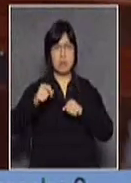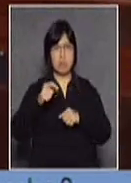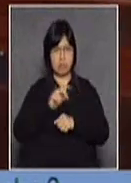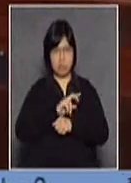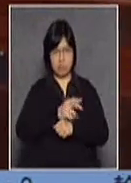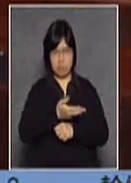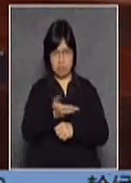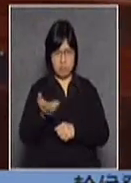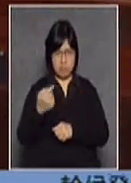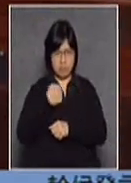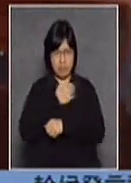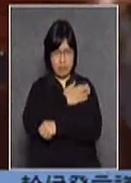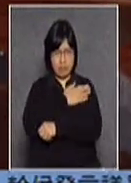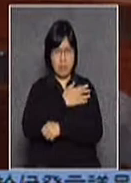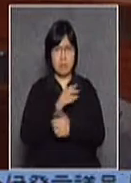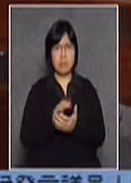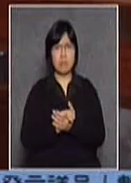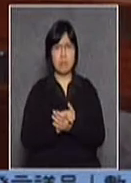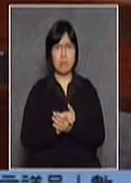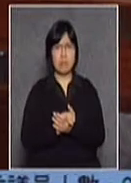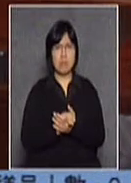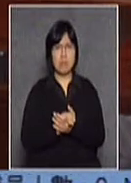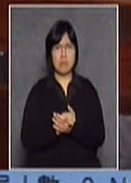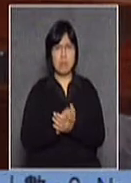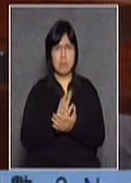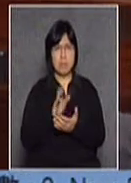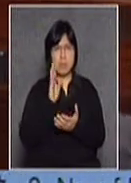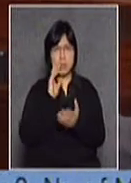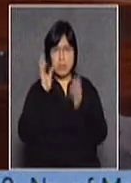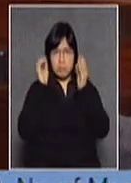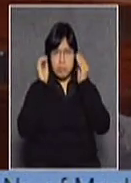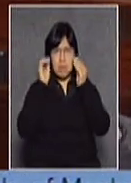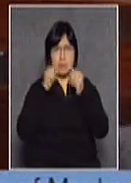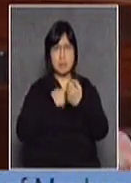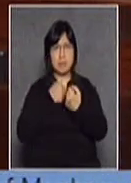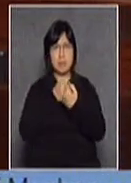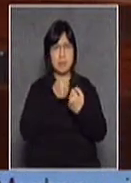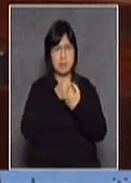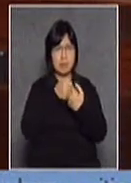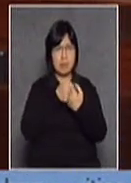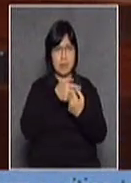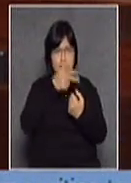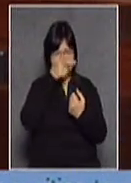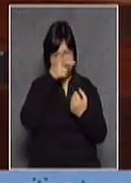負責，唔好用呢個嘅謠傳喺度攻擊呢個政敵，包括